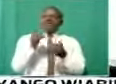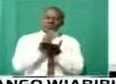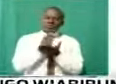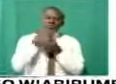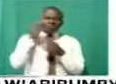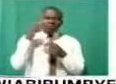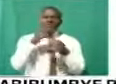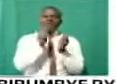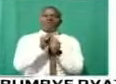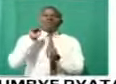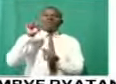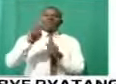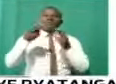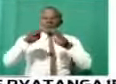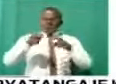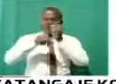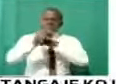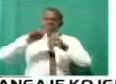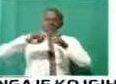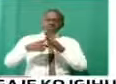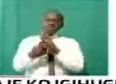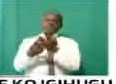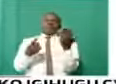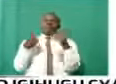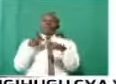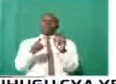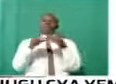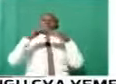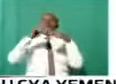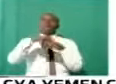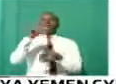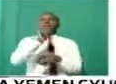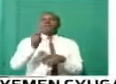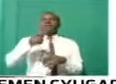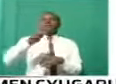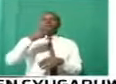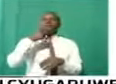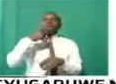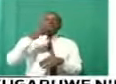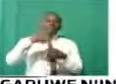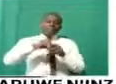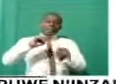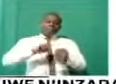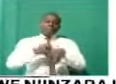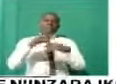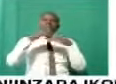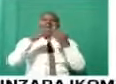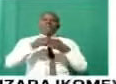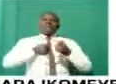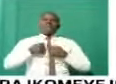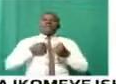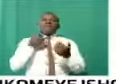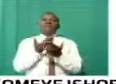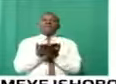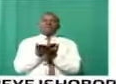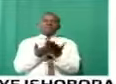mu kwezi kwa 12 hazabaho igikorwa cyo kubitangiza. Ariko ubuyobozi bwa Tanzania bwo bukaba buvuga yuko mu gihe ubuyobozi bw'u Rwanda